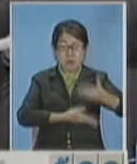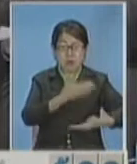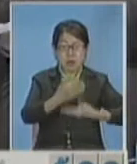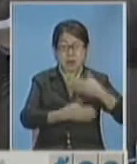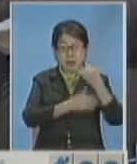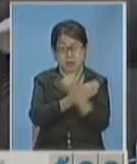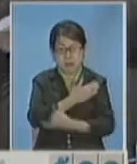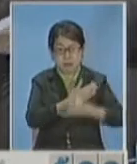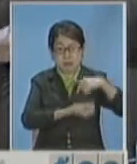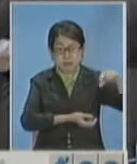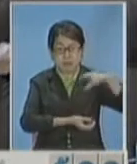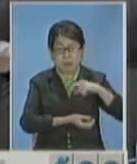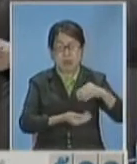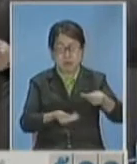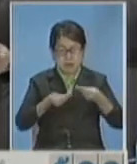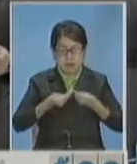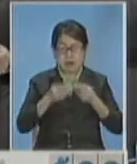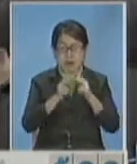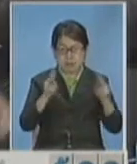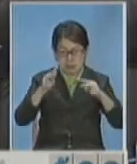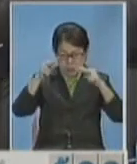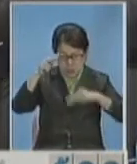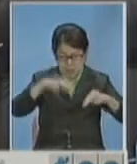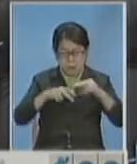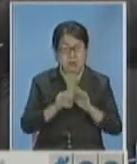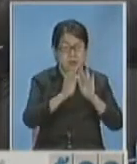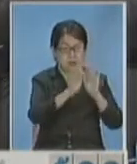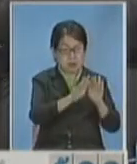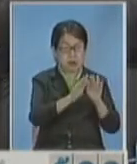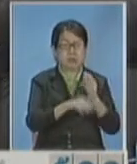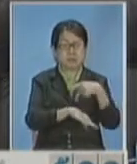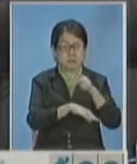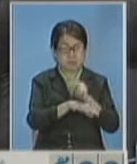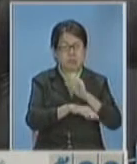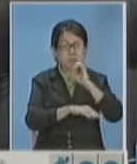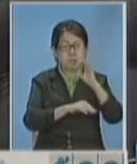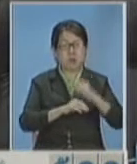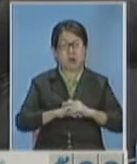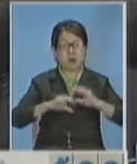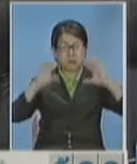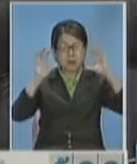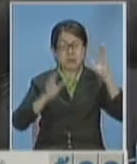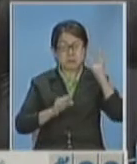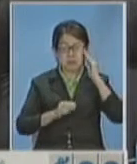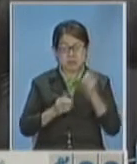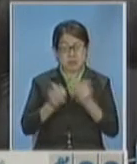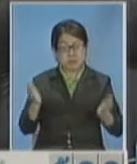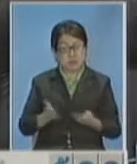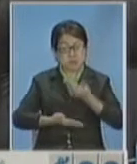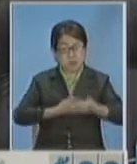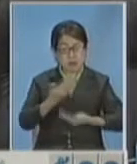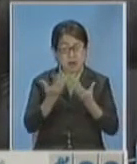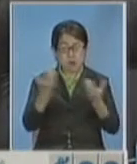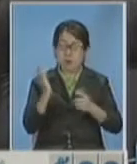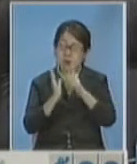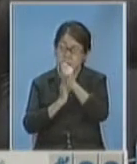ทศได้ส่งให้กันมาที่การดิฉันอยากจะกลับเรียนท่านประธานผ่านไปยังคณะรัฐมนตรีด้วยว่าการส่งเสริมสินค้า1ตำบล1ผลิตภั